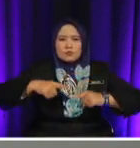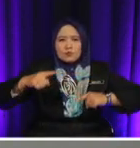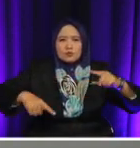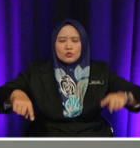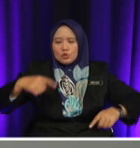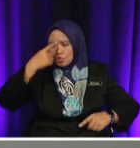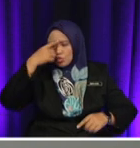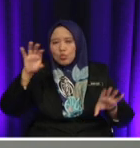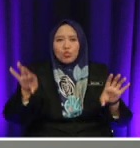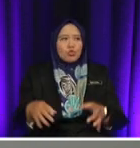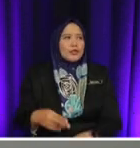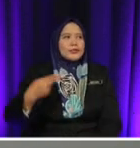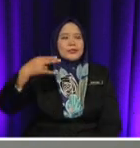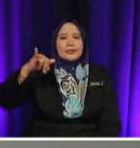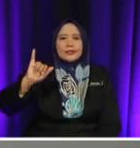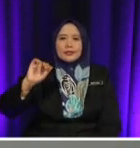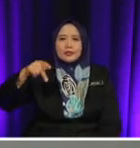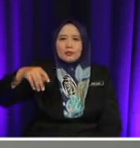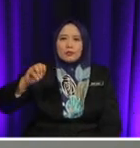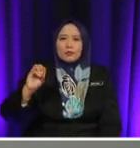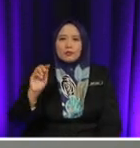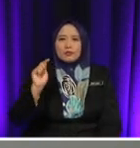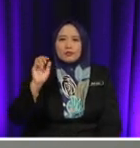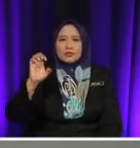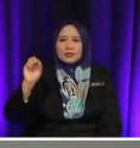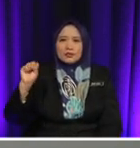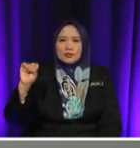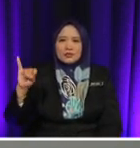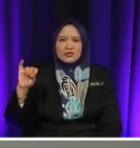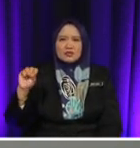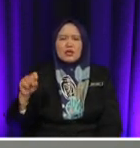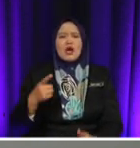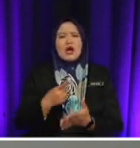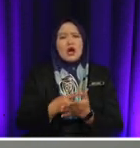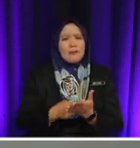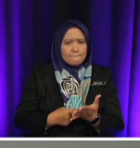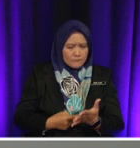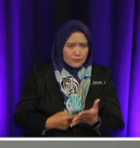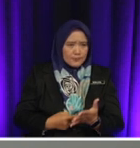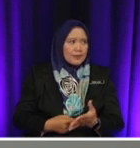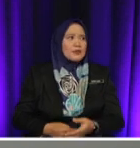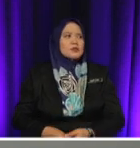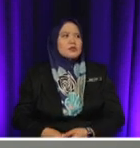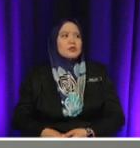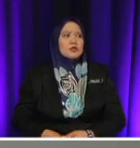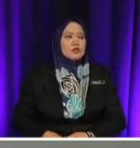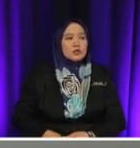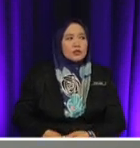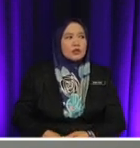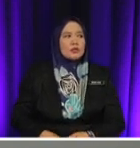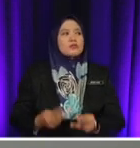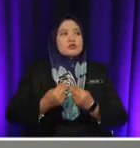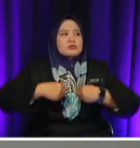membuat hipotesis okey Apakah itu sebenarnya hipotesis iaitu perennyataan umum tentang hubungan